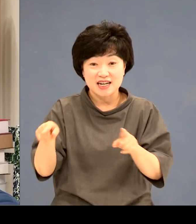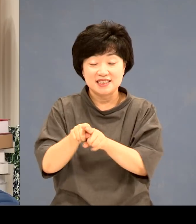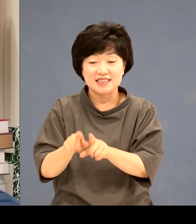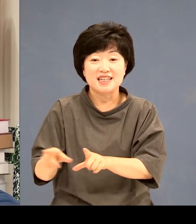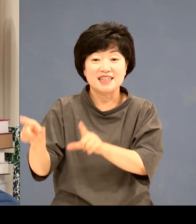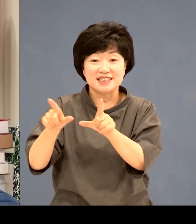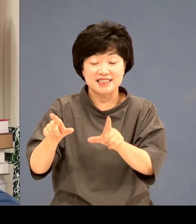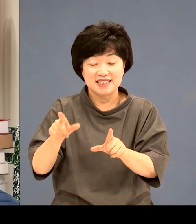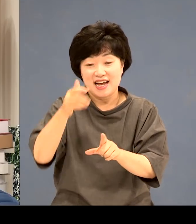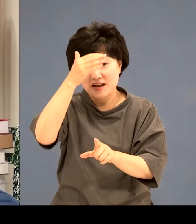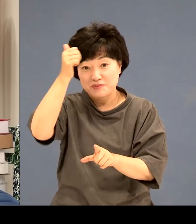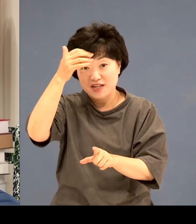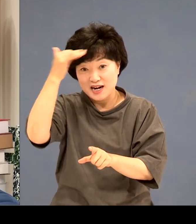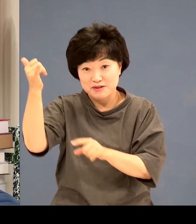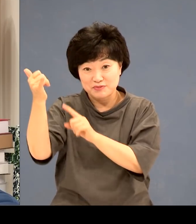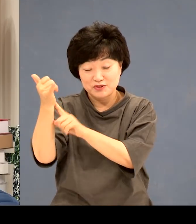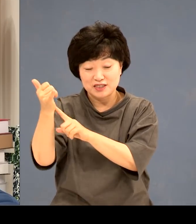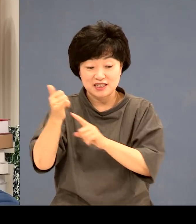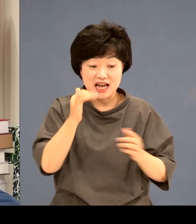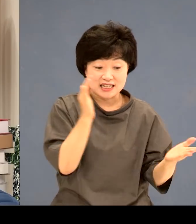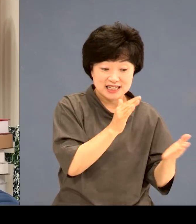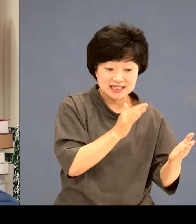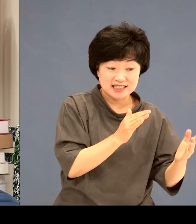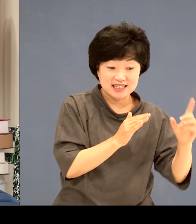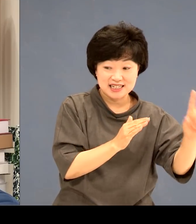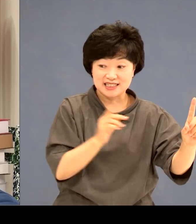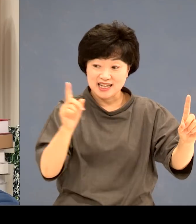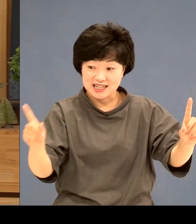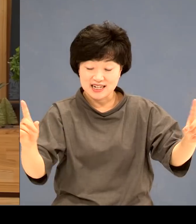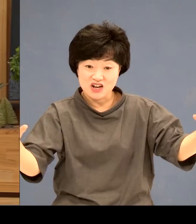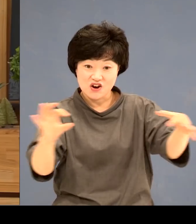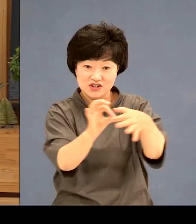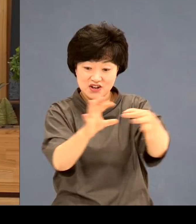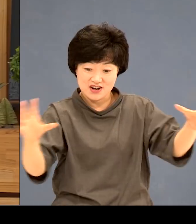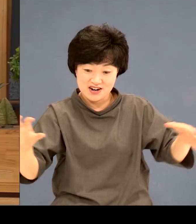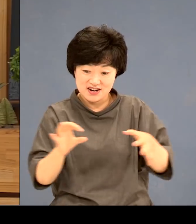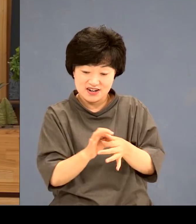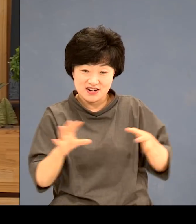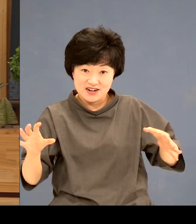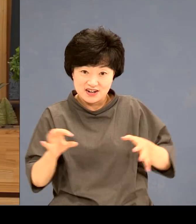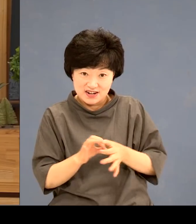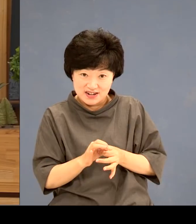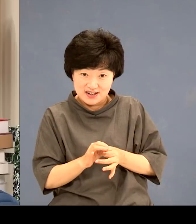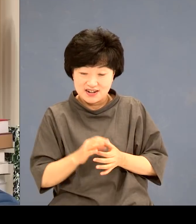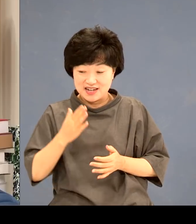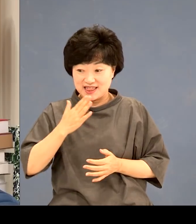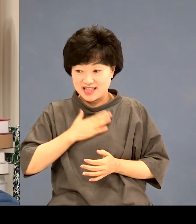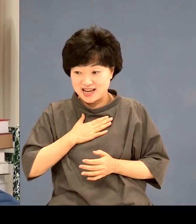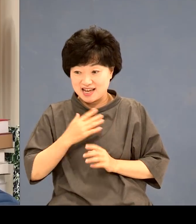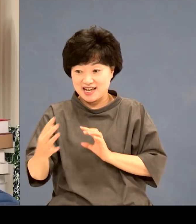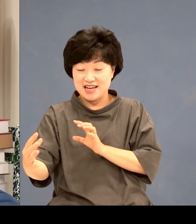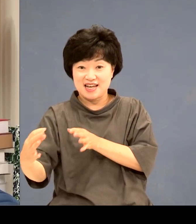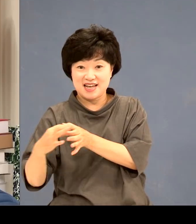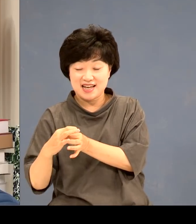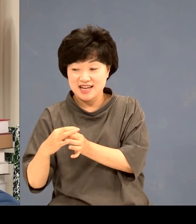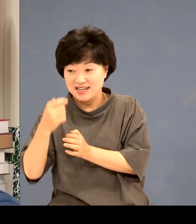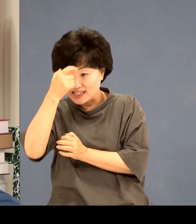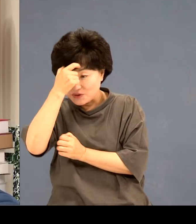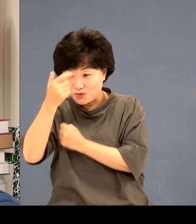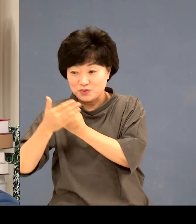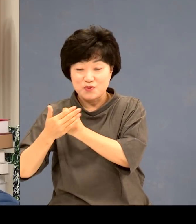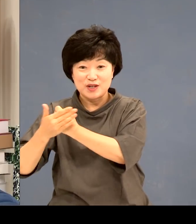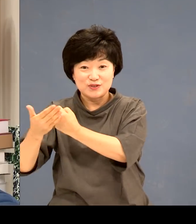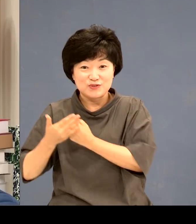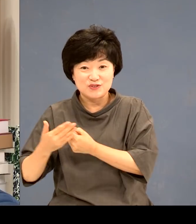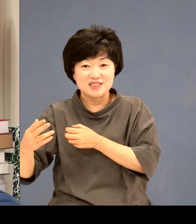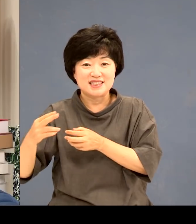학생들하고 거기서 이렇게 사시는 할아버지 할머님을 1대1로 네. 연결을 시켜주셨어요. 그래서 이제 저에게 있어서 기도짝 할아버지